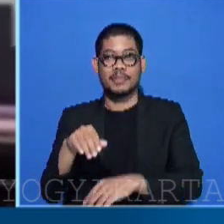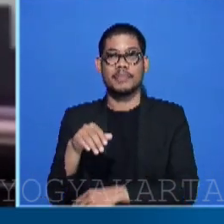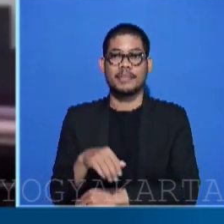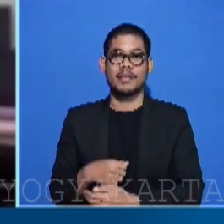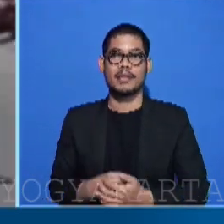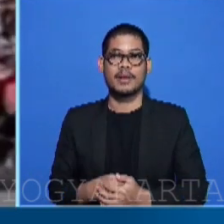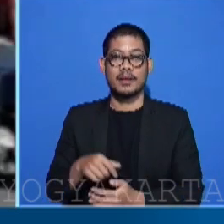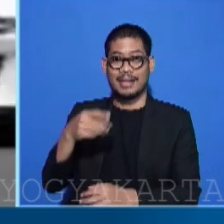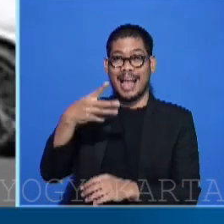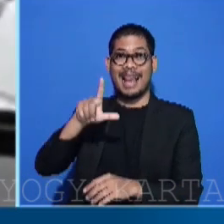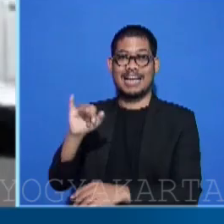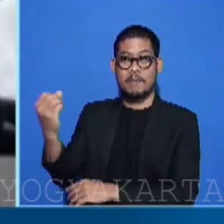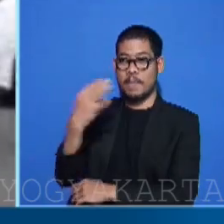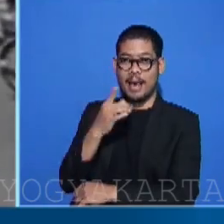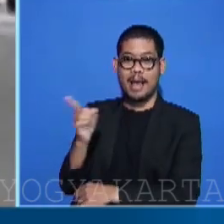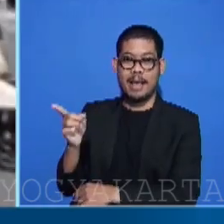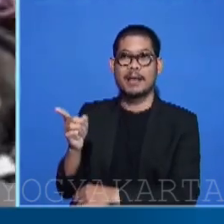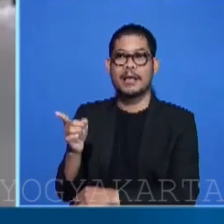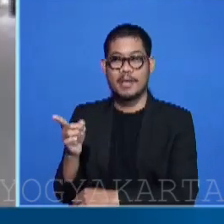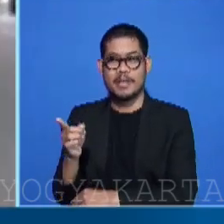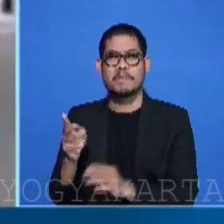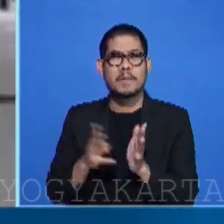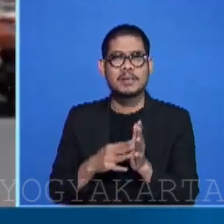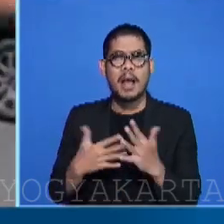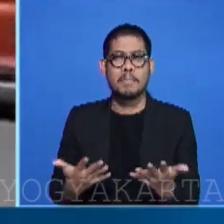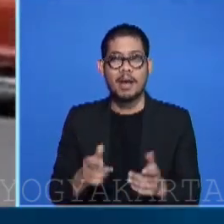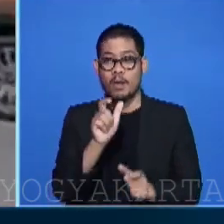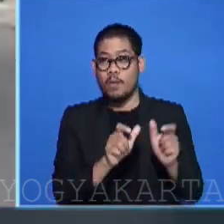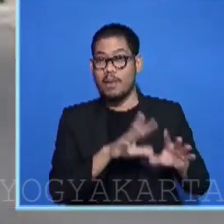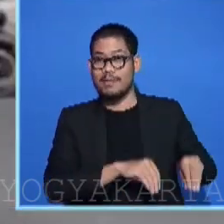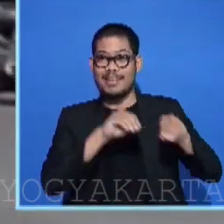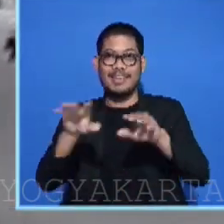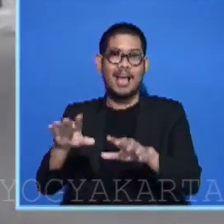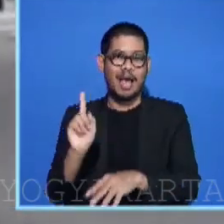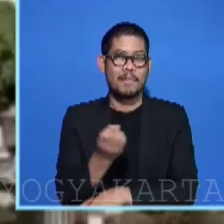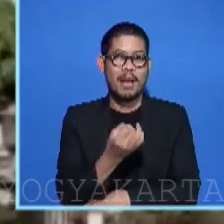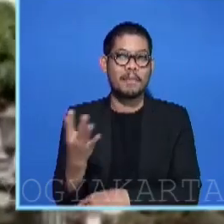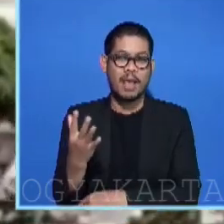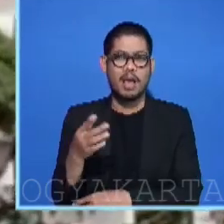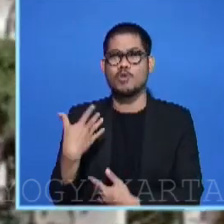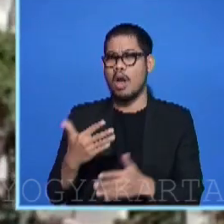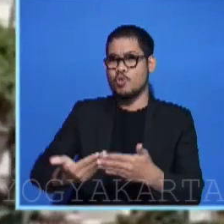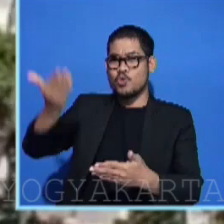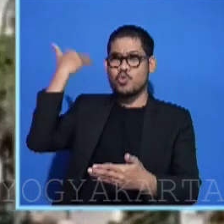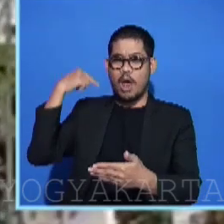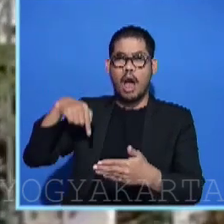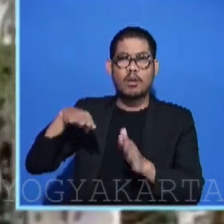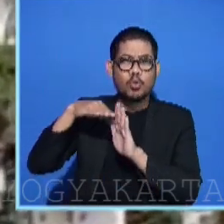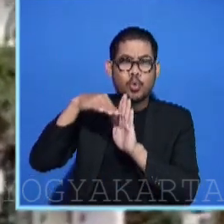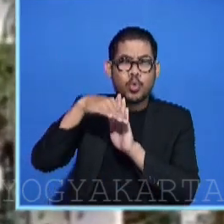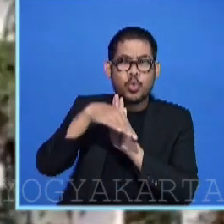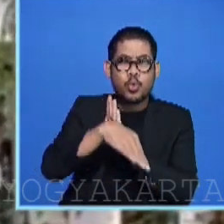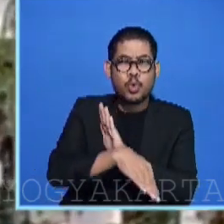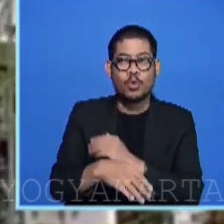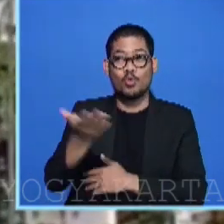Supriyanti mengatakan masalah penempatan transmigran beberapa tahun terakhir Mengalami penurunan tahun kemarin hanya 51